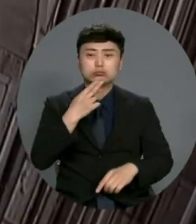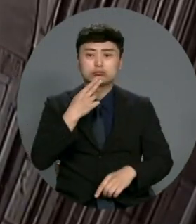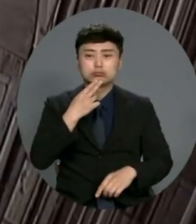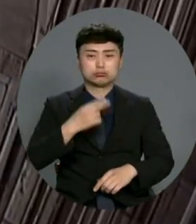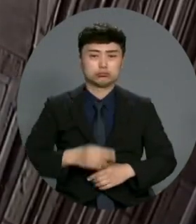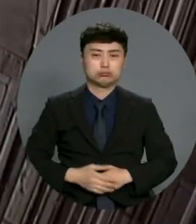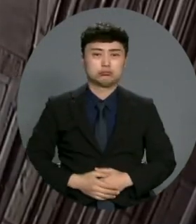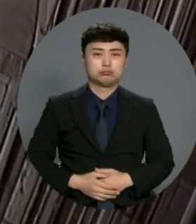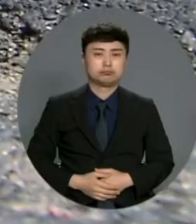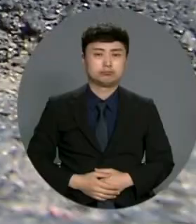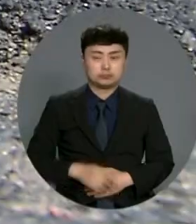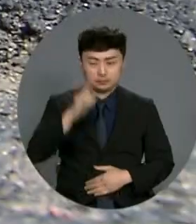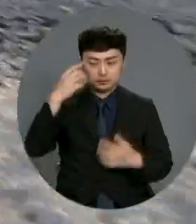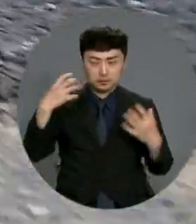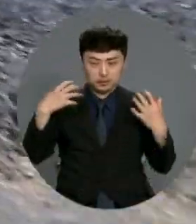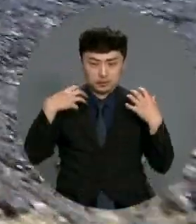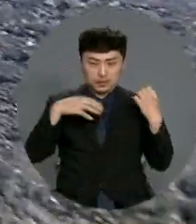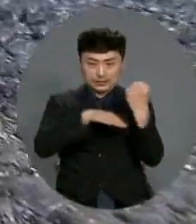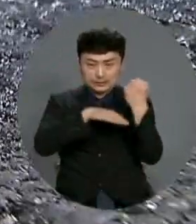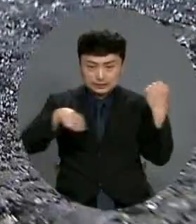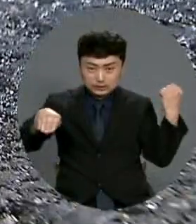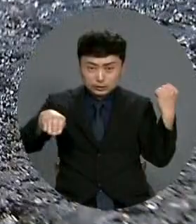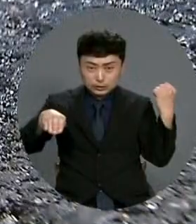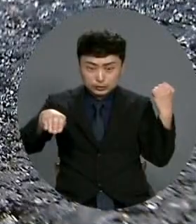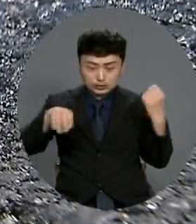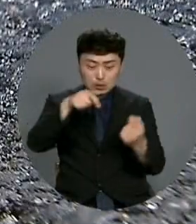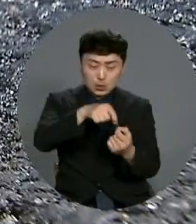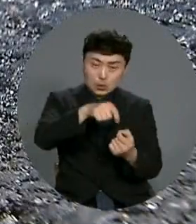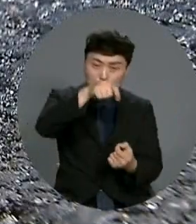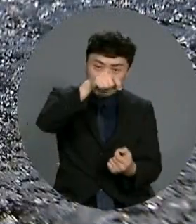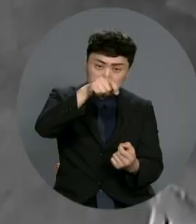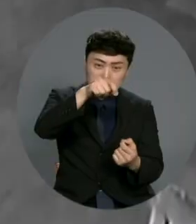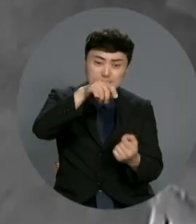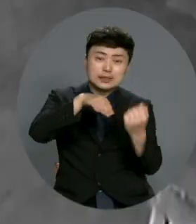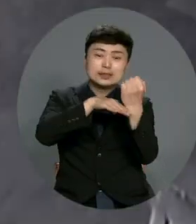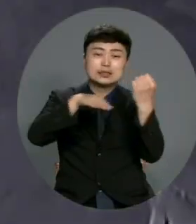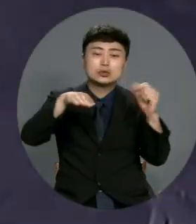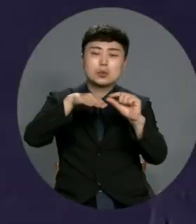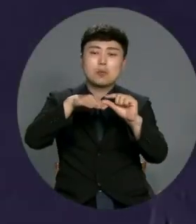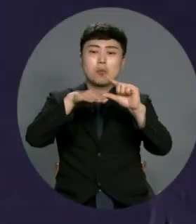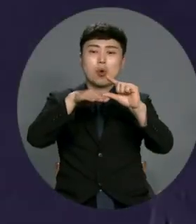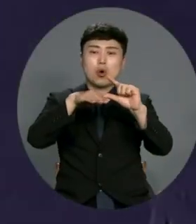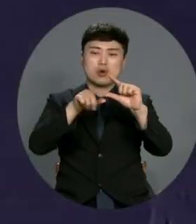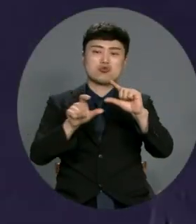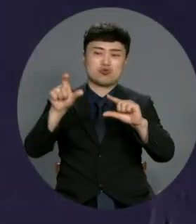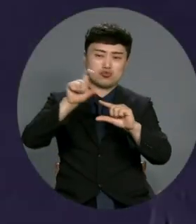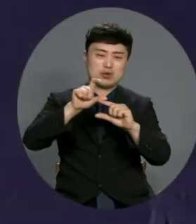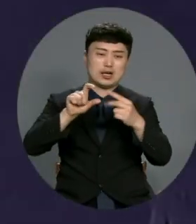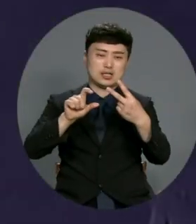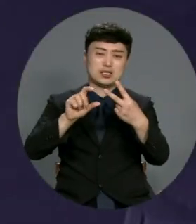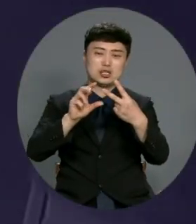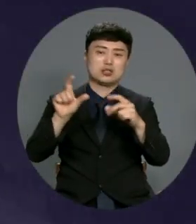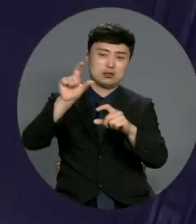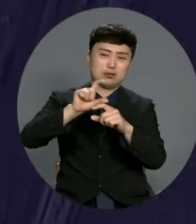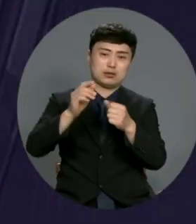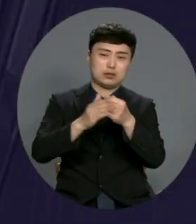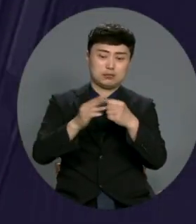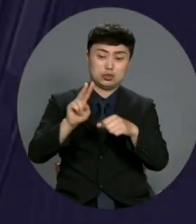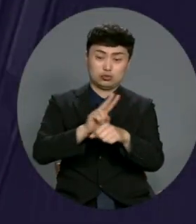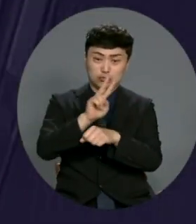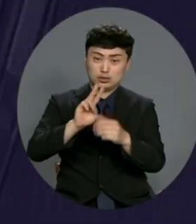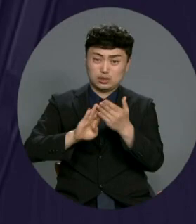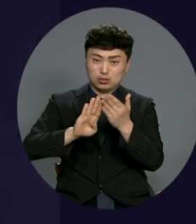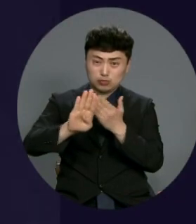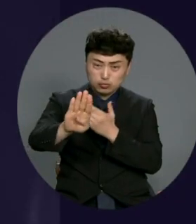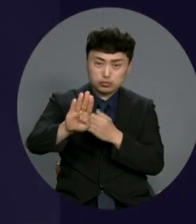없습니다. 정부가 정한 과속방지턱의 적정 높이보다 2cm 이상 높게 설치됐고 결국 2시간 뒤